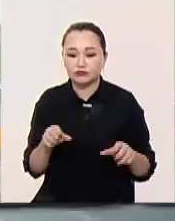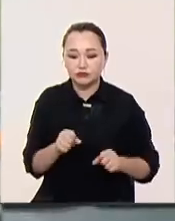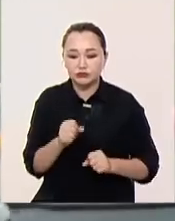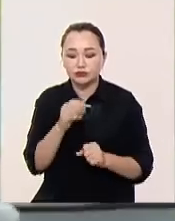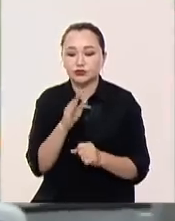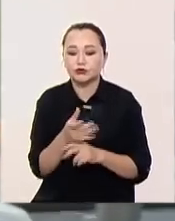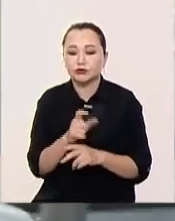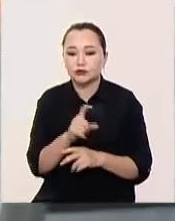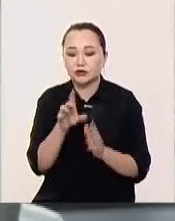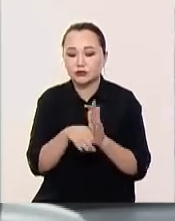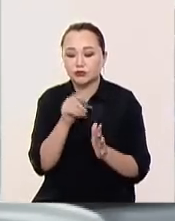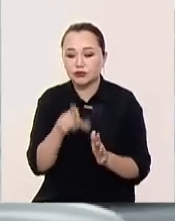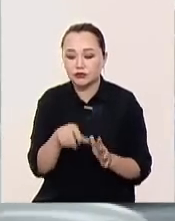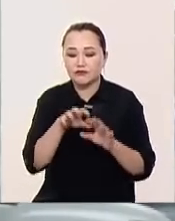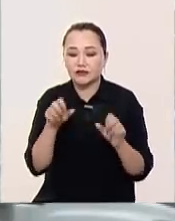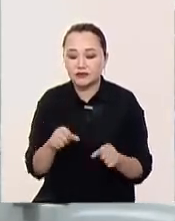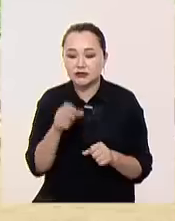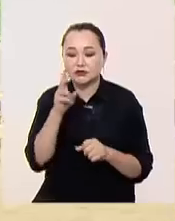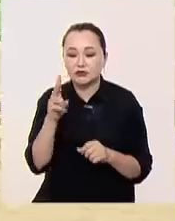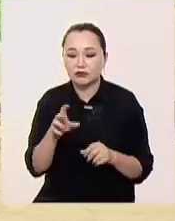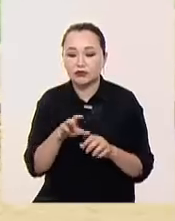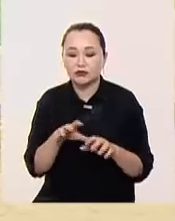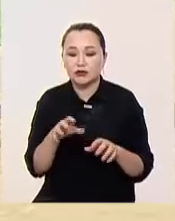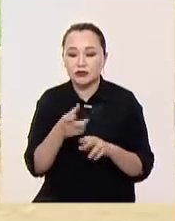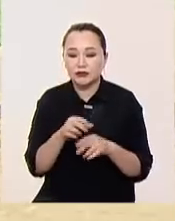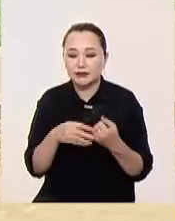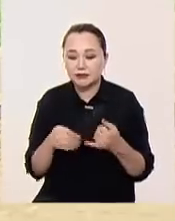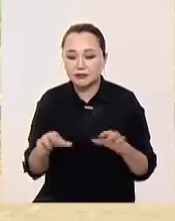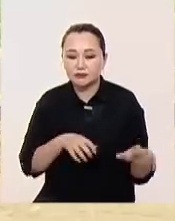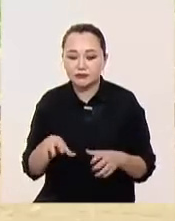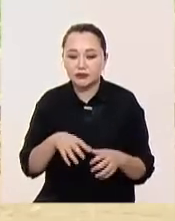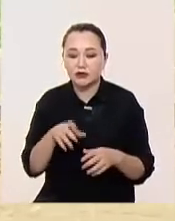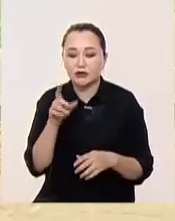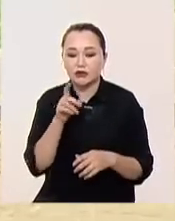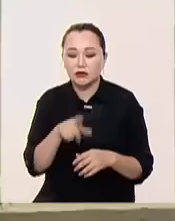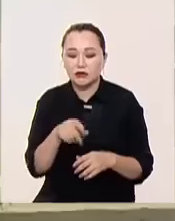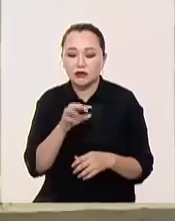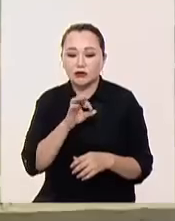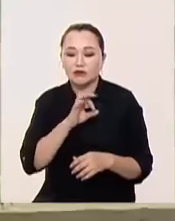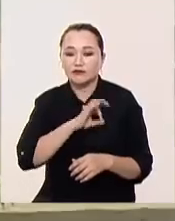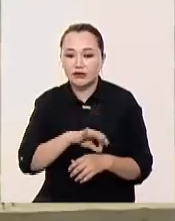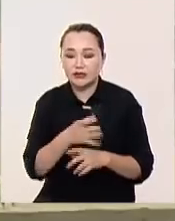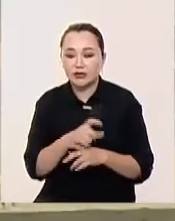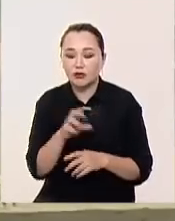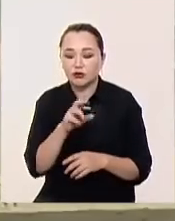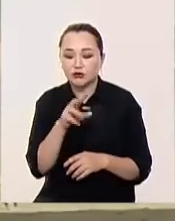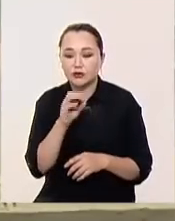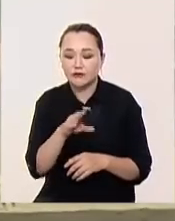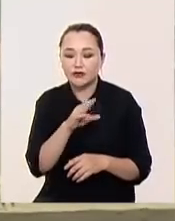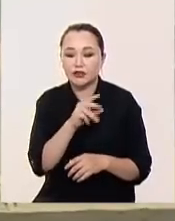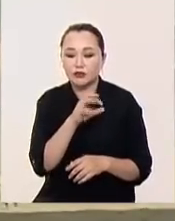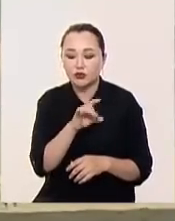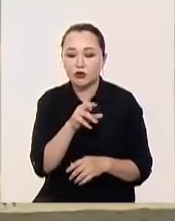депутат. Тіптен билік басында жүріп, көз қысты бармақ басымен алынған жер телімдерінің құжаттары қолында екен. Болат Назарбаевпен қатар Тимур